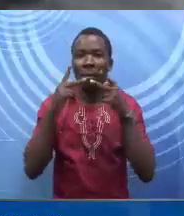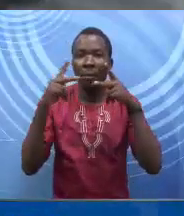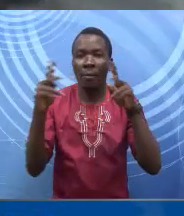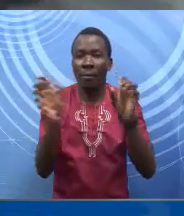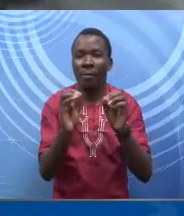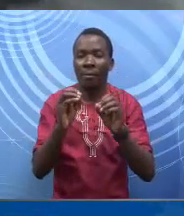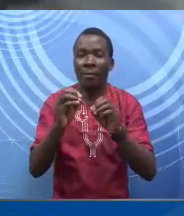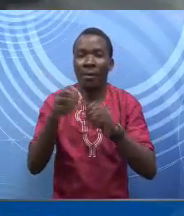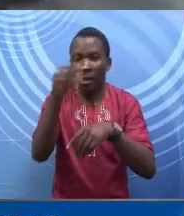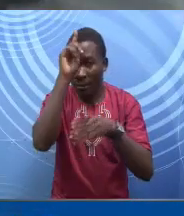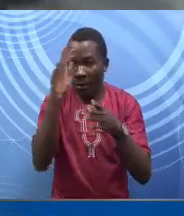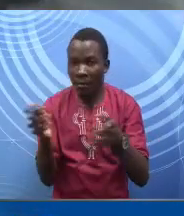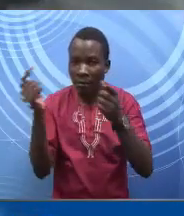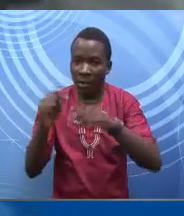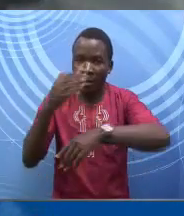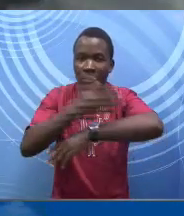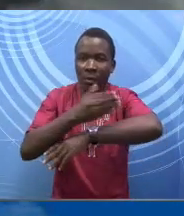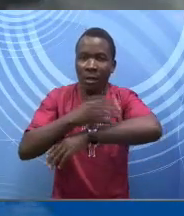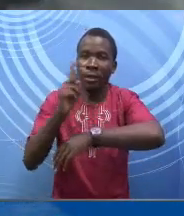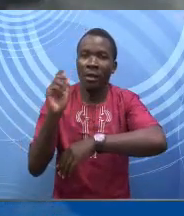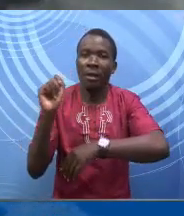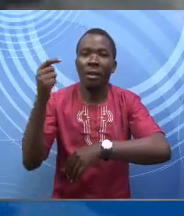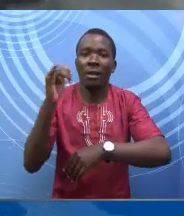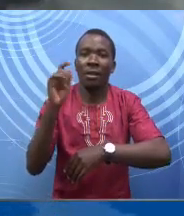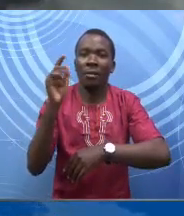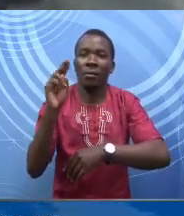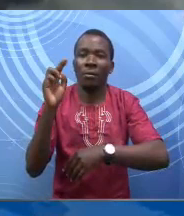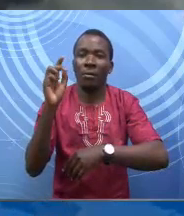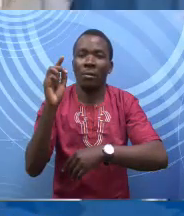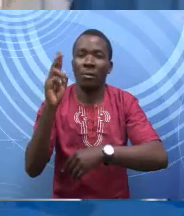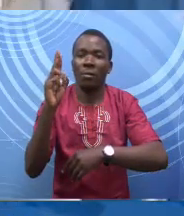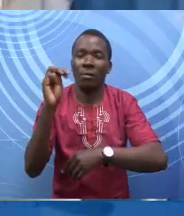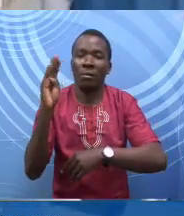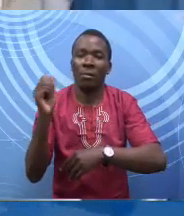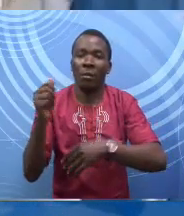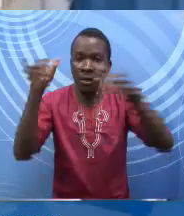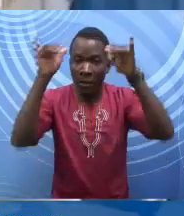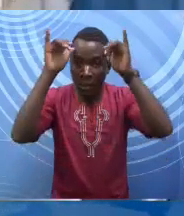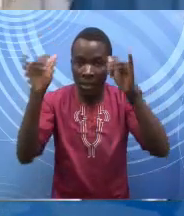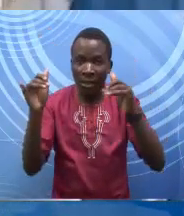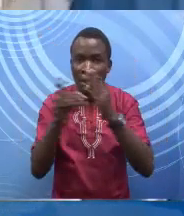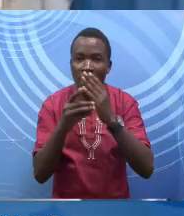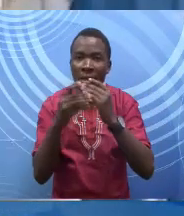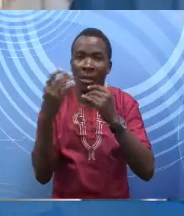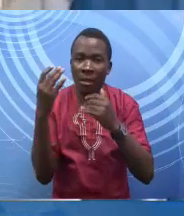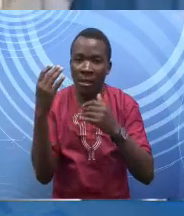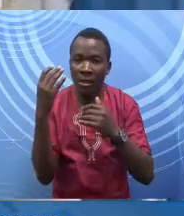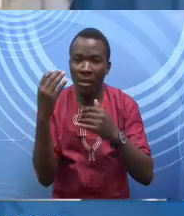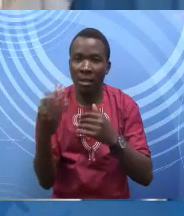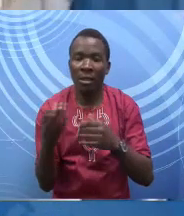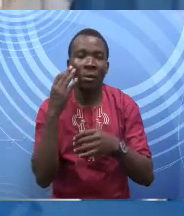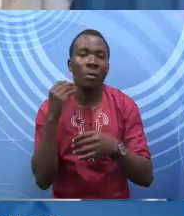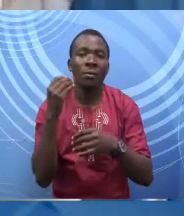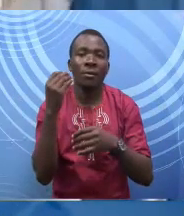bagejejwe ku mupaka wa Kagitumba kuherereye mu karere ka Nyagatare kuri uyu wa gatatu ku itariki ya gatatu Gashyantare uyu mwaka wa